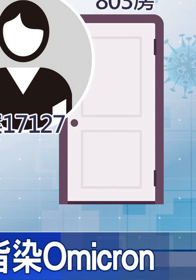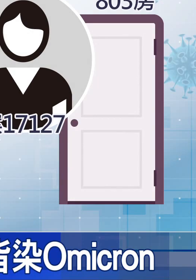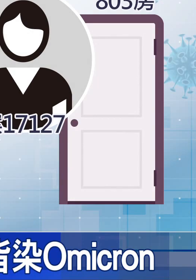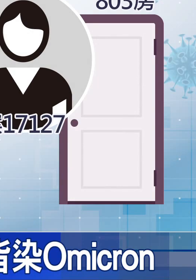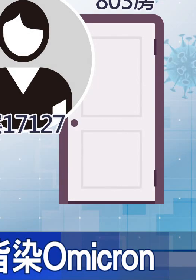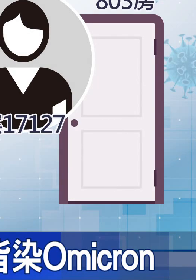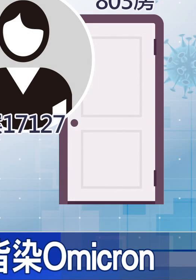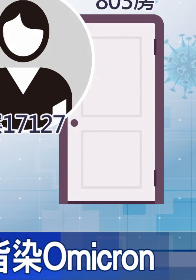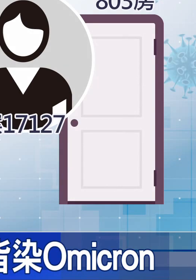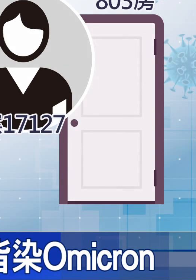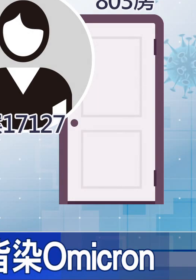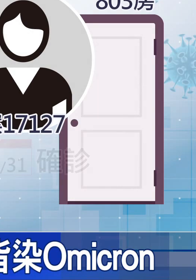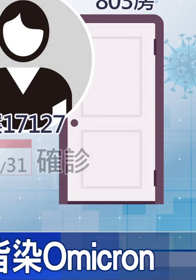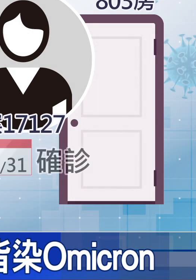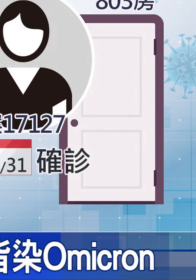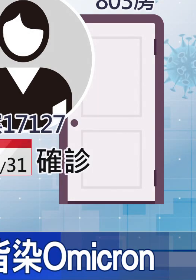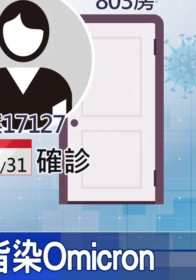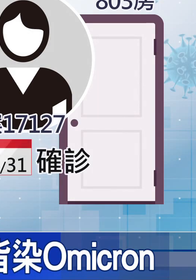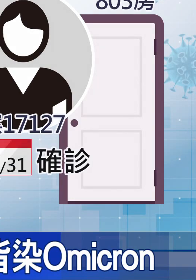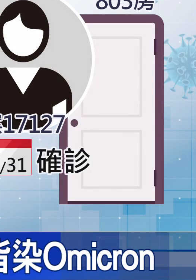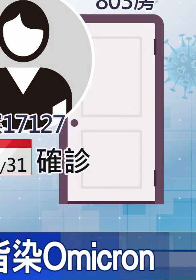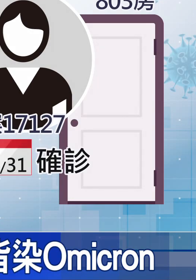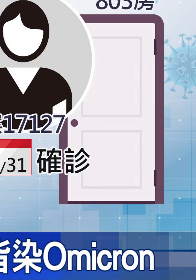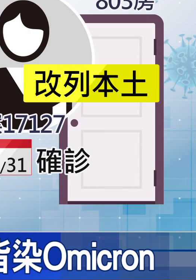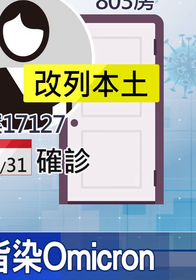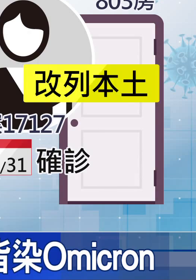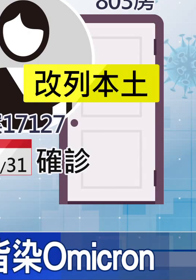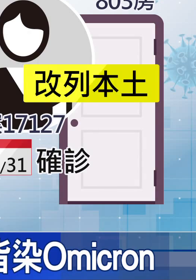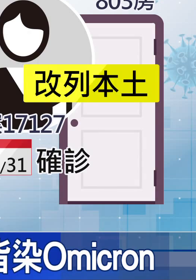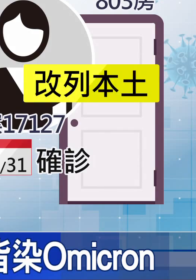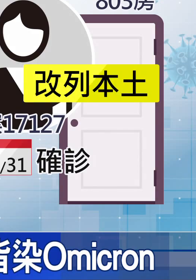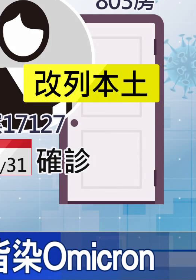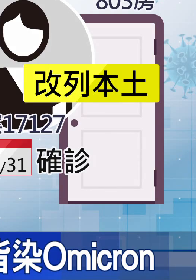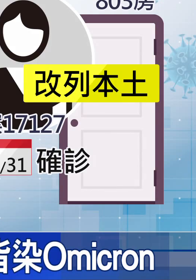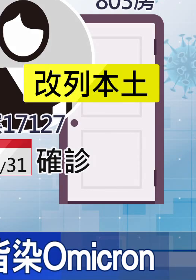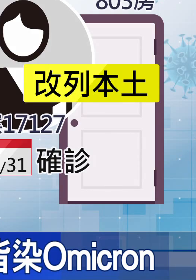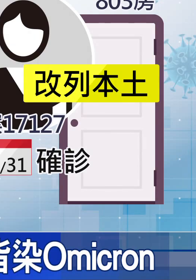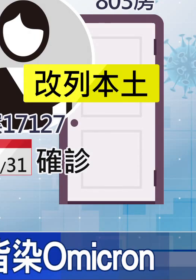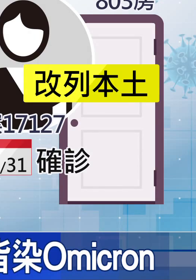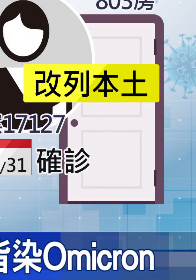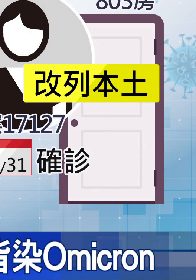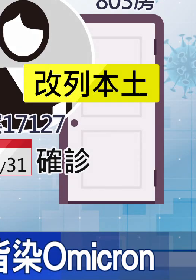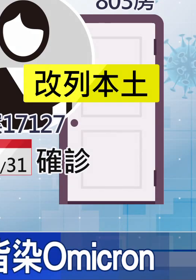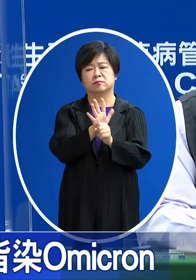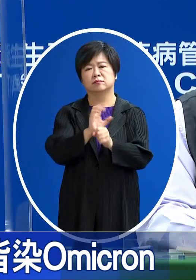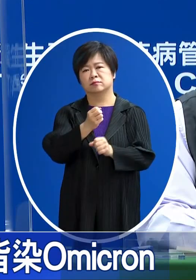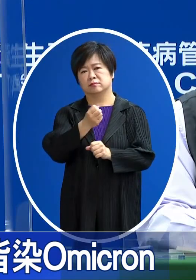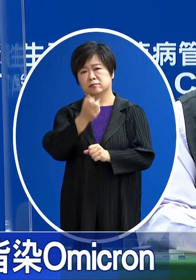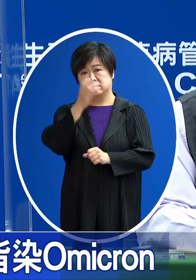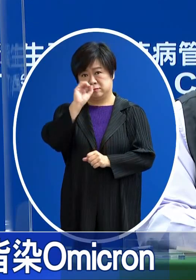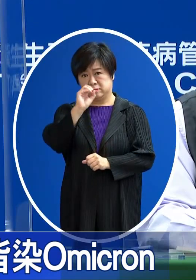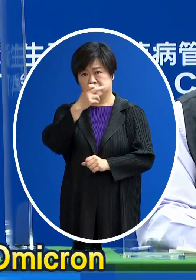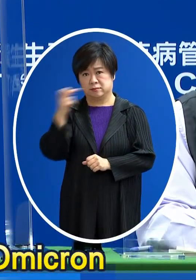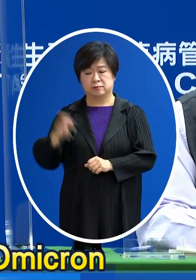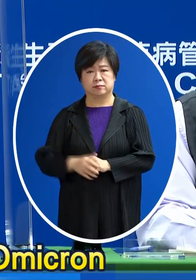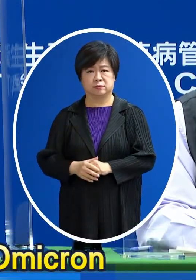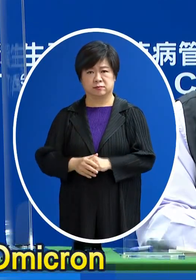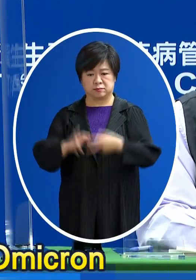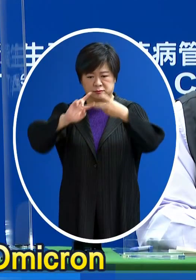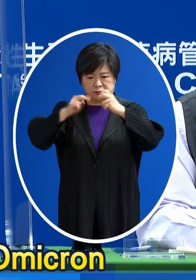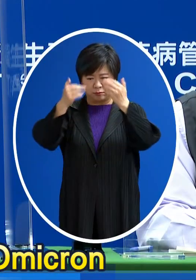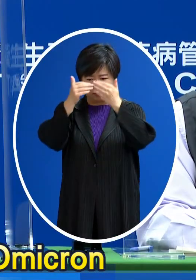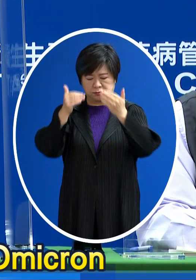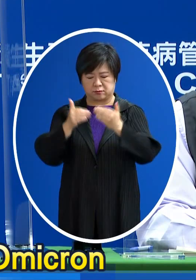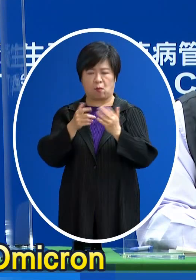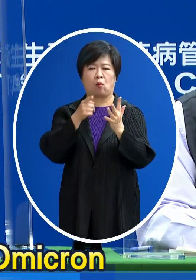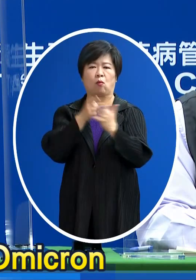17073传染给17127，也改列17127为本土个案，两个人都染上 Omicron。 全基因的定序确